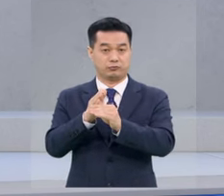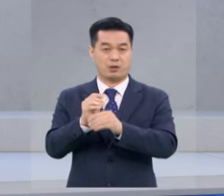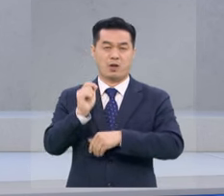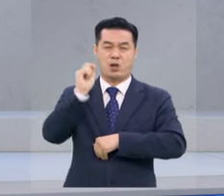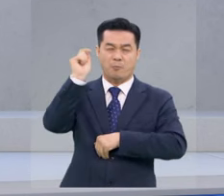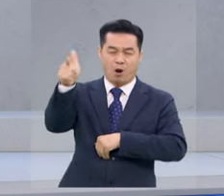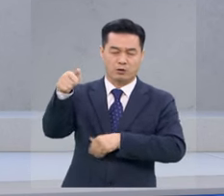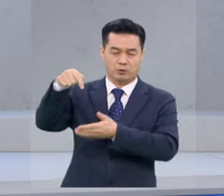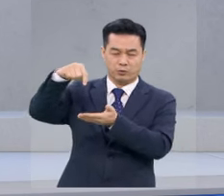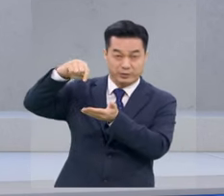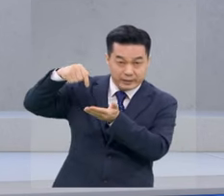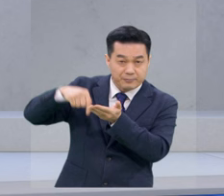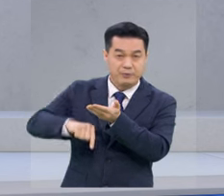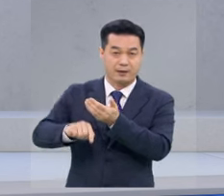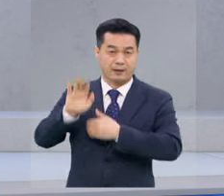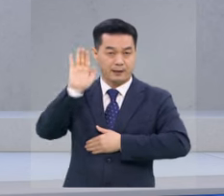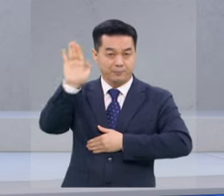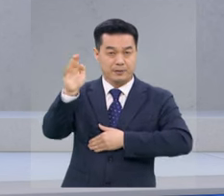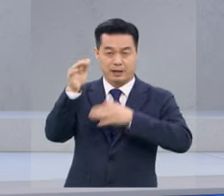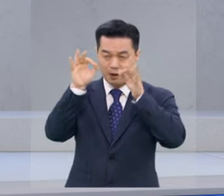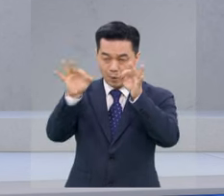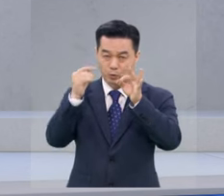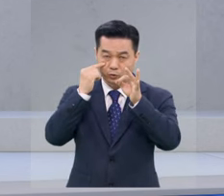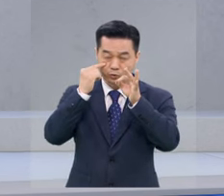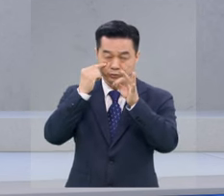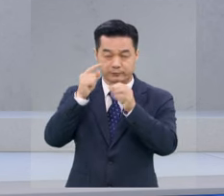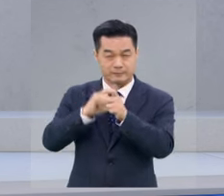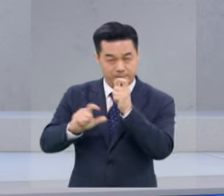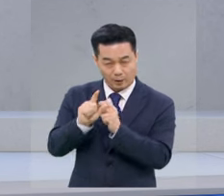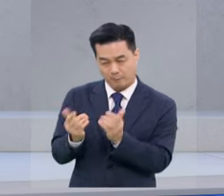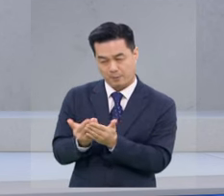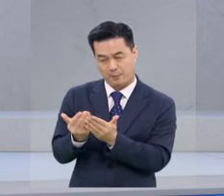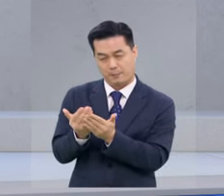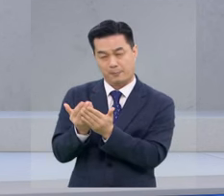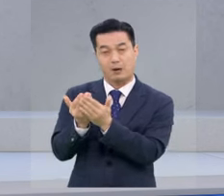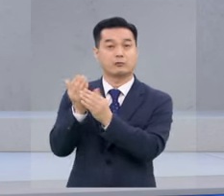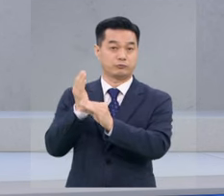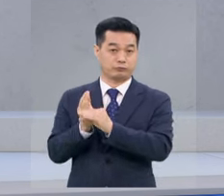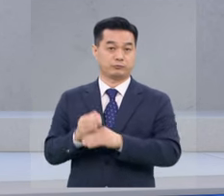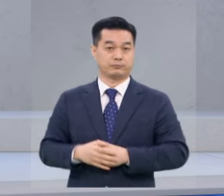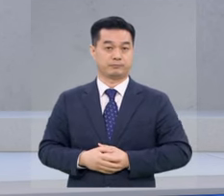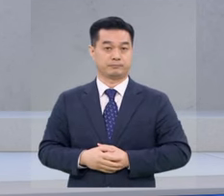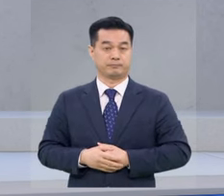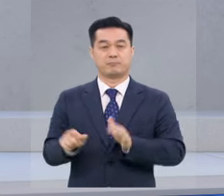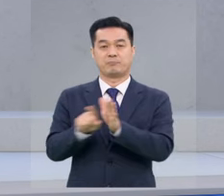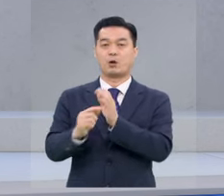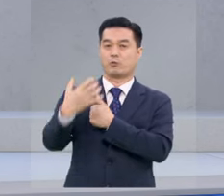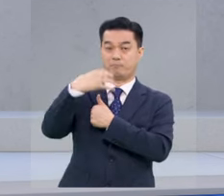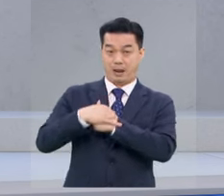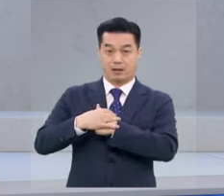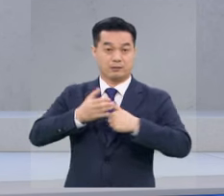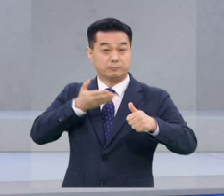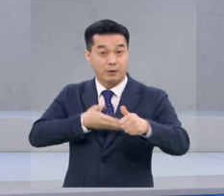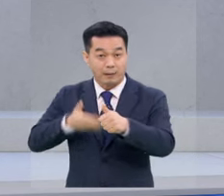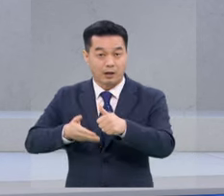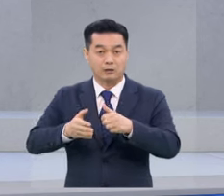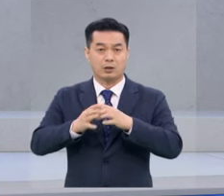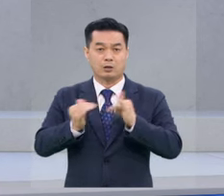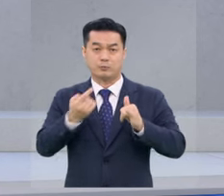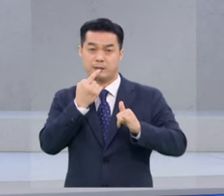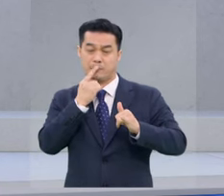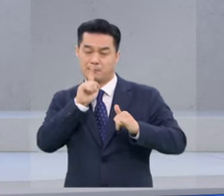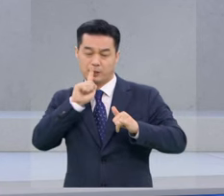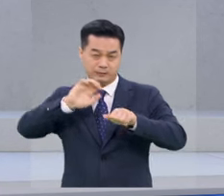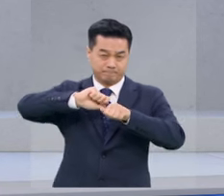멀고 깊게 미래를 보는 안목을 키우고 있습니다 믿고 맡겨 주십시오 국민의 입을